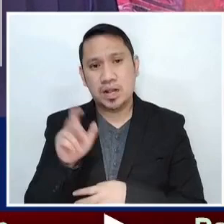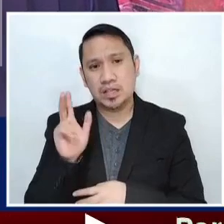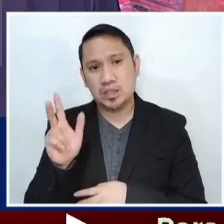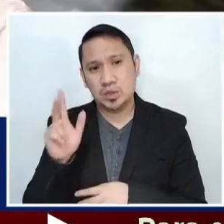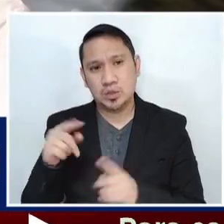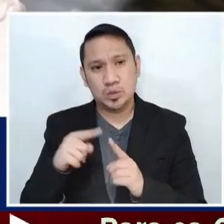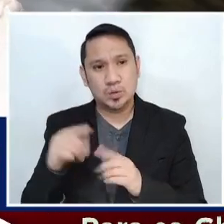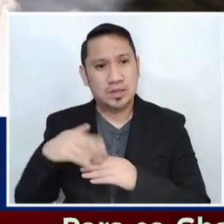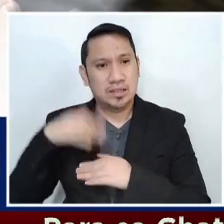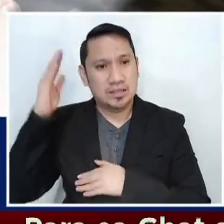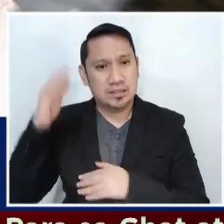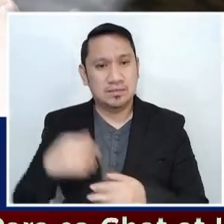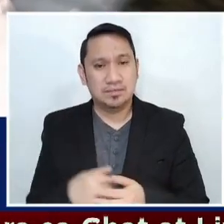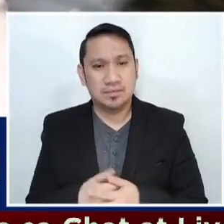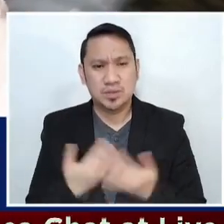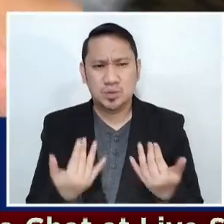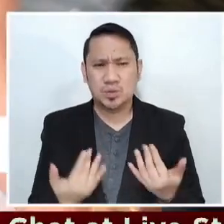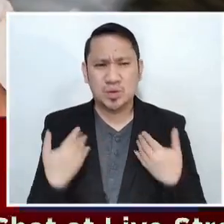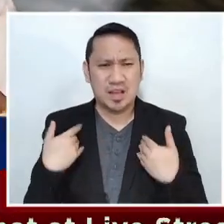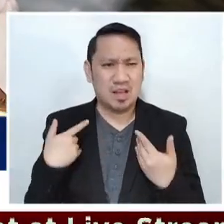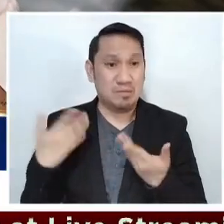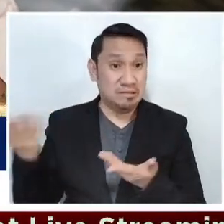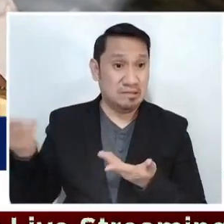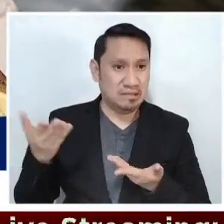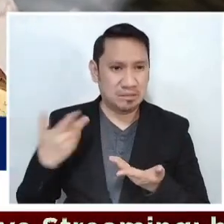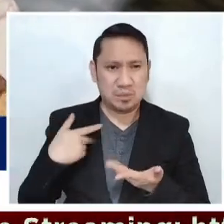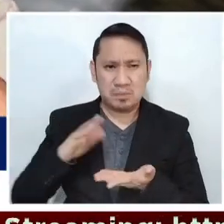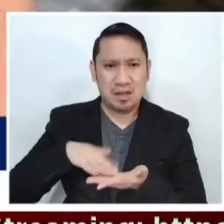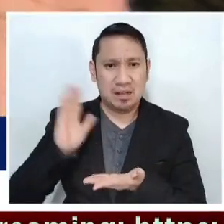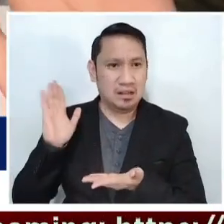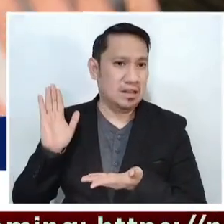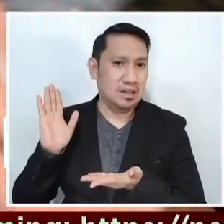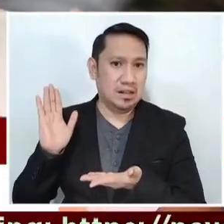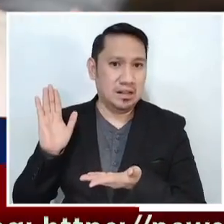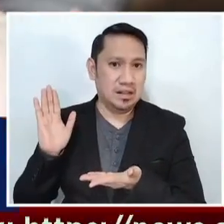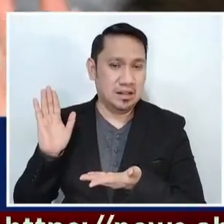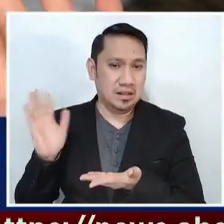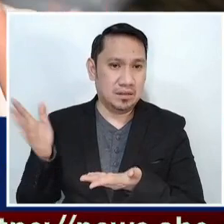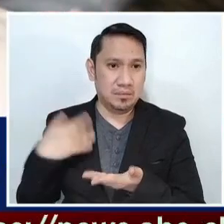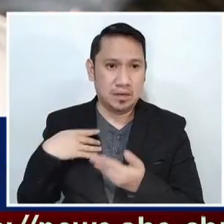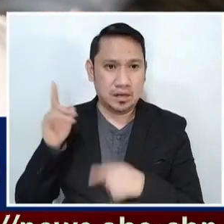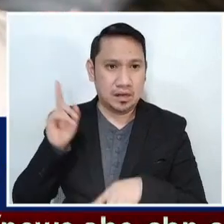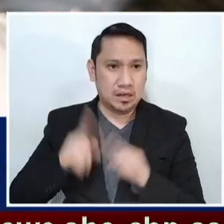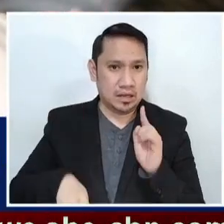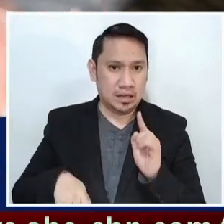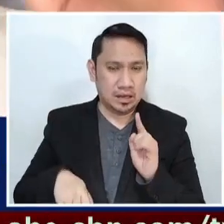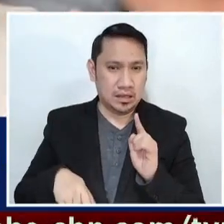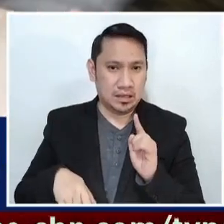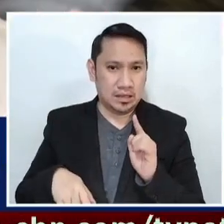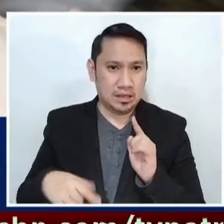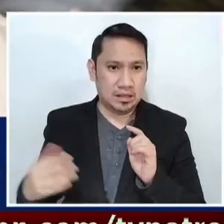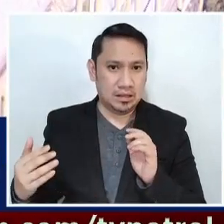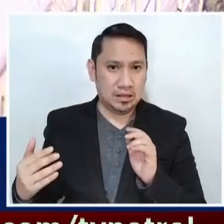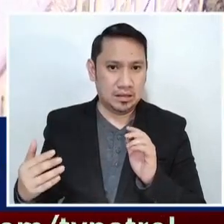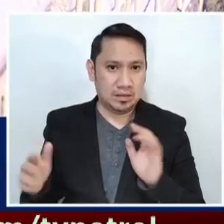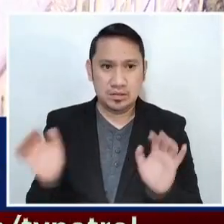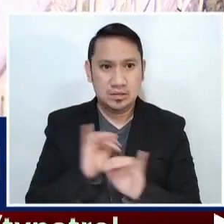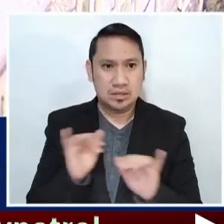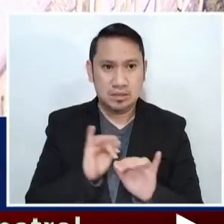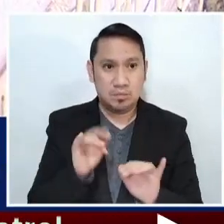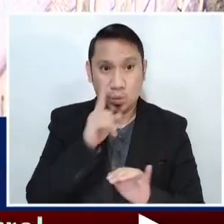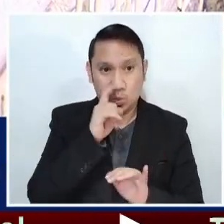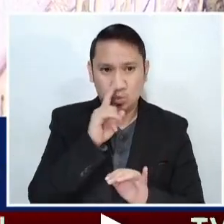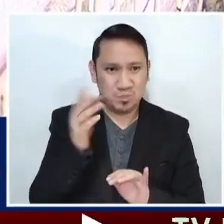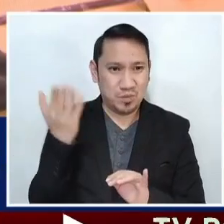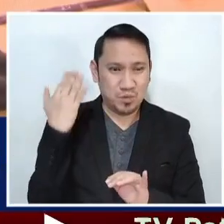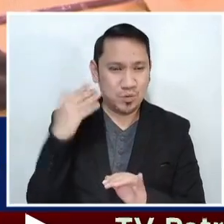pataas. Oh, nagtaas din ang supplier namin eh. Hindi naman po namin pwedeng ipresyo sa dating presyo.